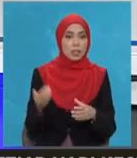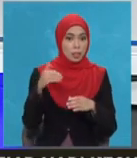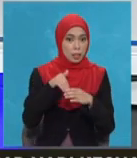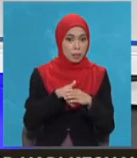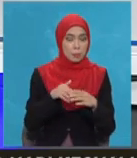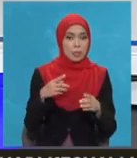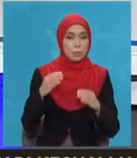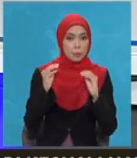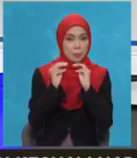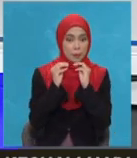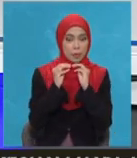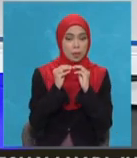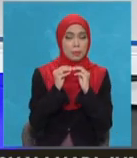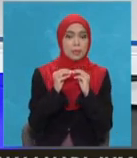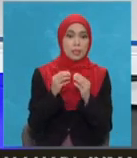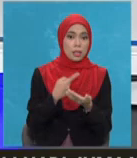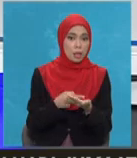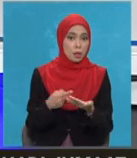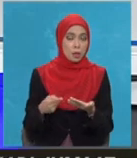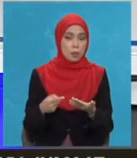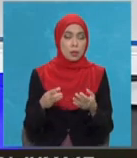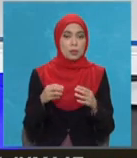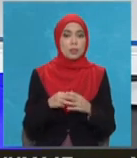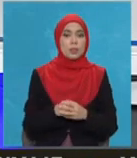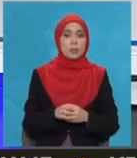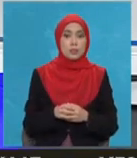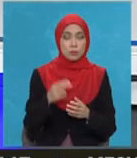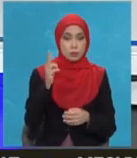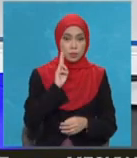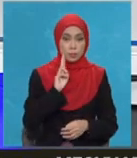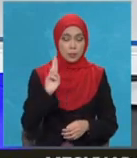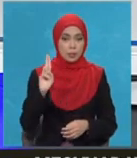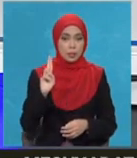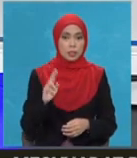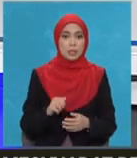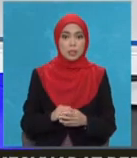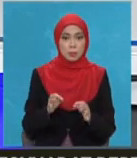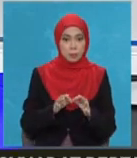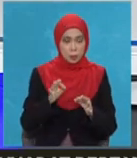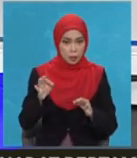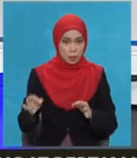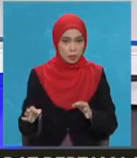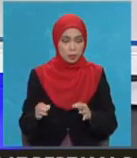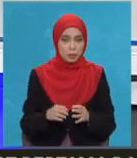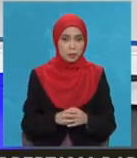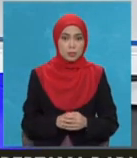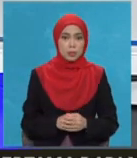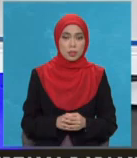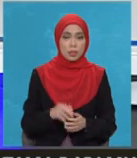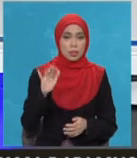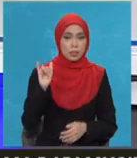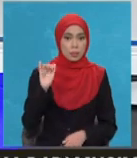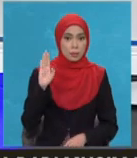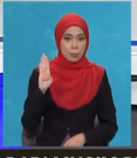2023-2024 diulas dalam ucapan penangguhan ahli-ahli rashmi karena jabatan yang berhormat pihin orang kaya